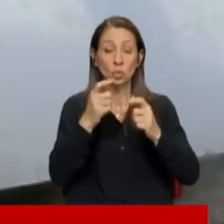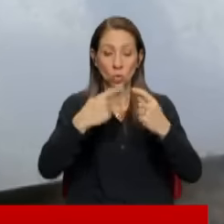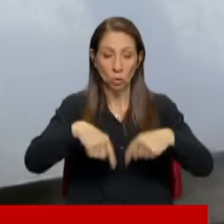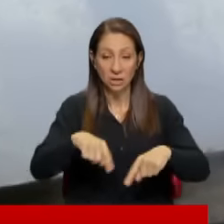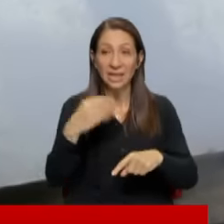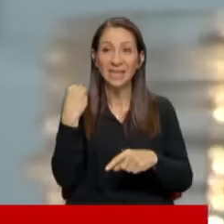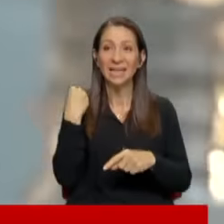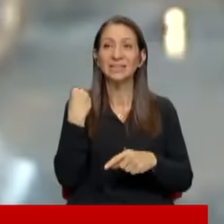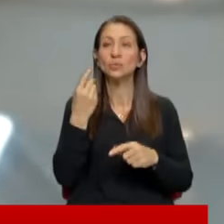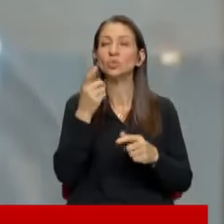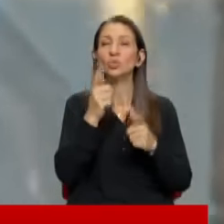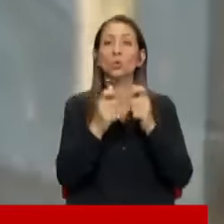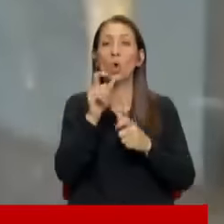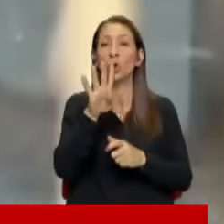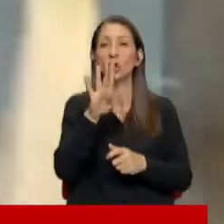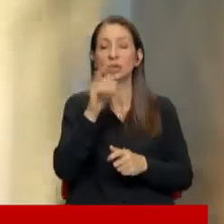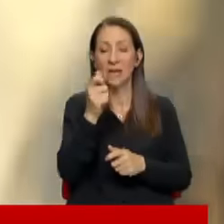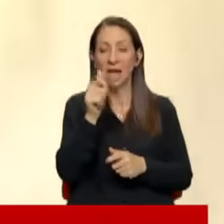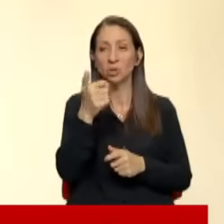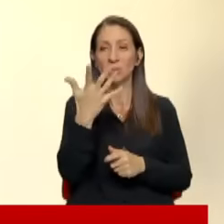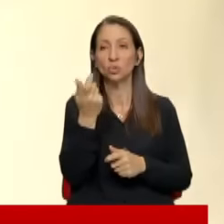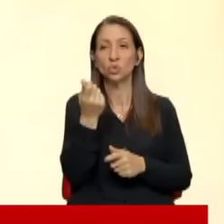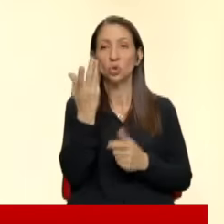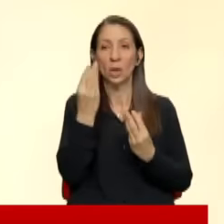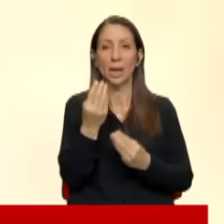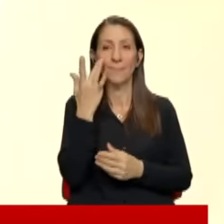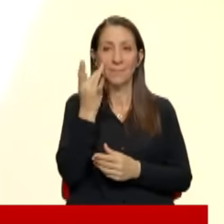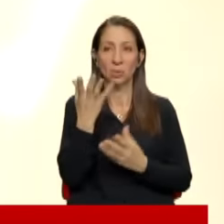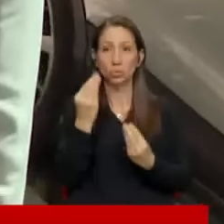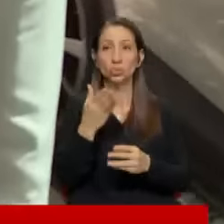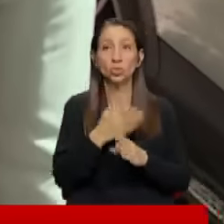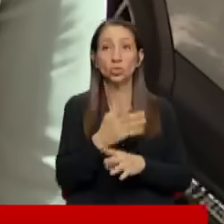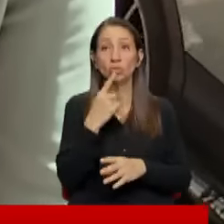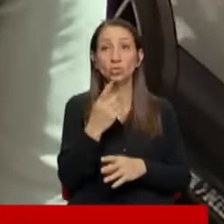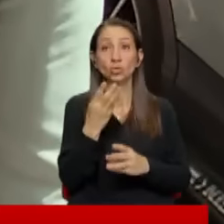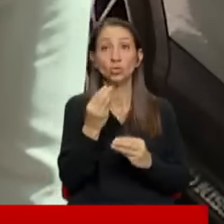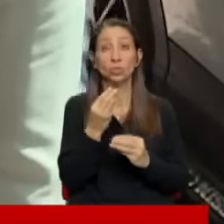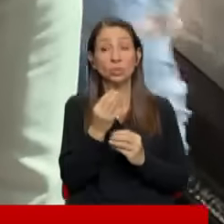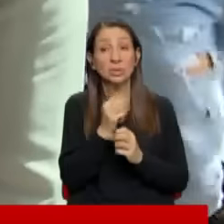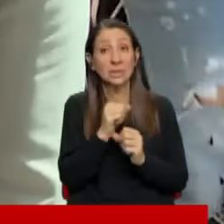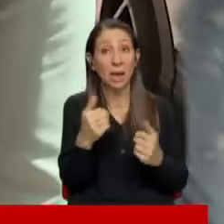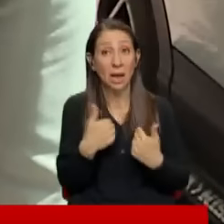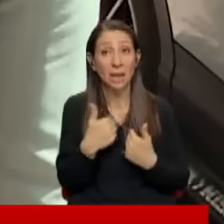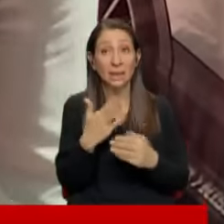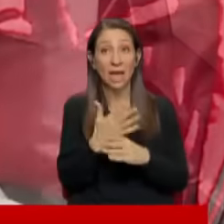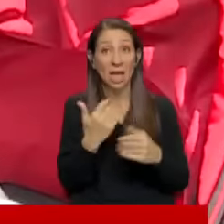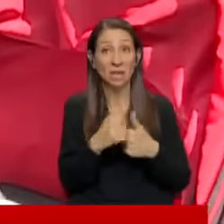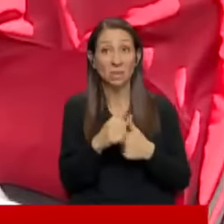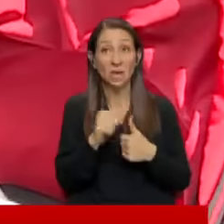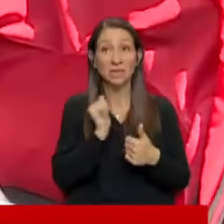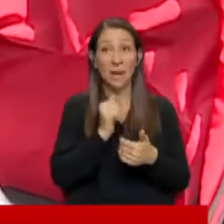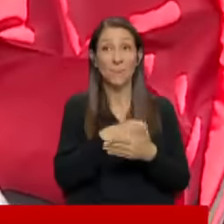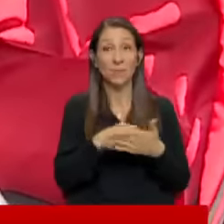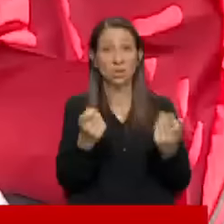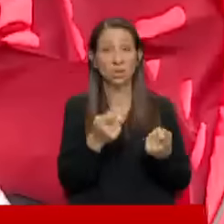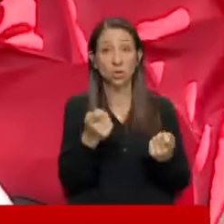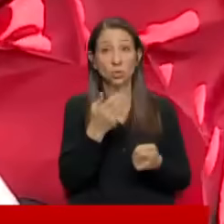süt fiyatını 14 lira 65 kuruş olarak belirledi. Doğrusunu söylesek çok etkileniyoruz. Çünkü eşim asgari